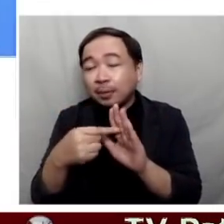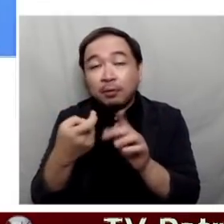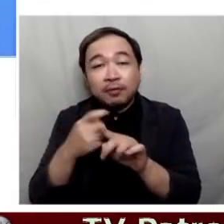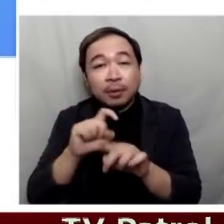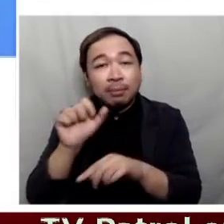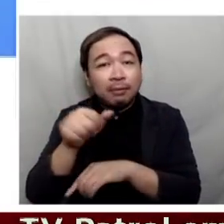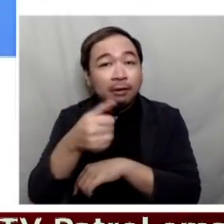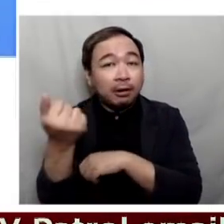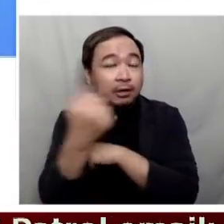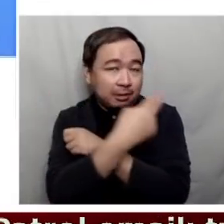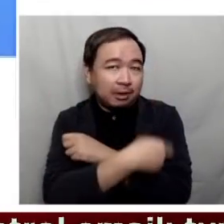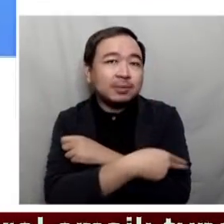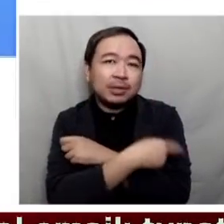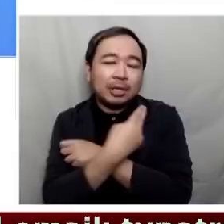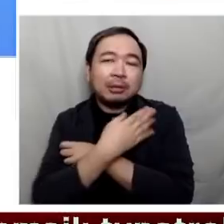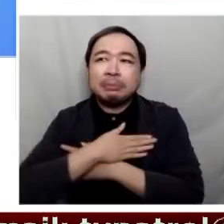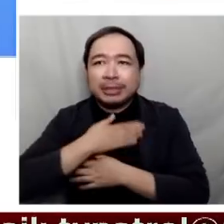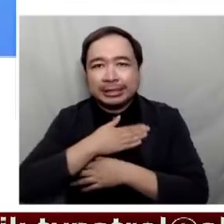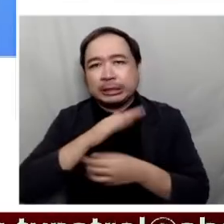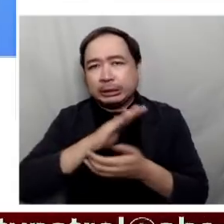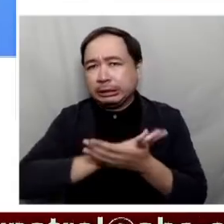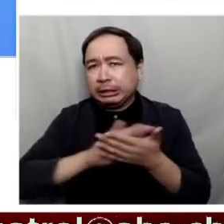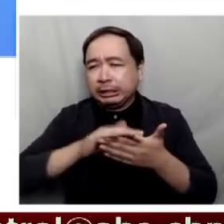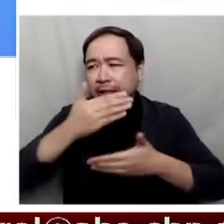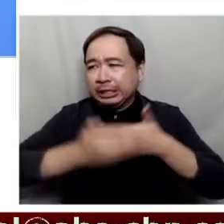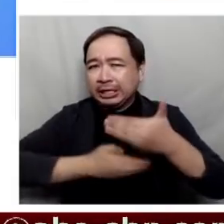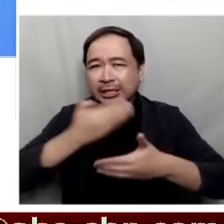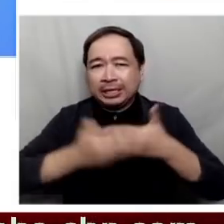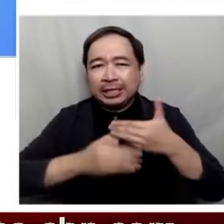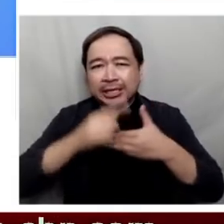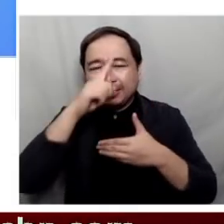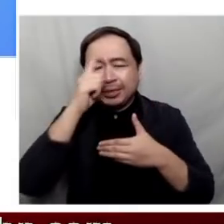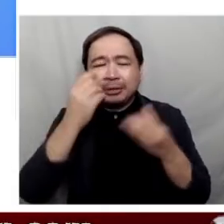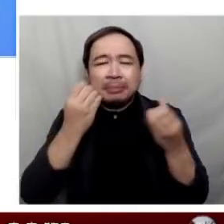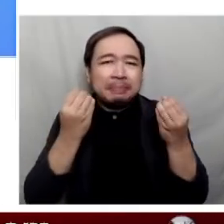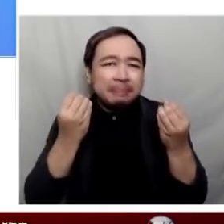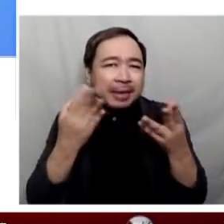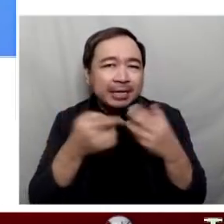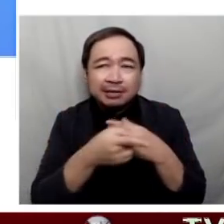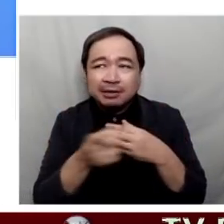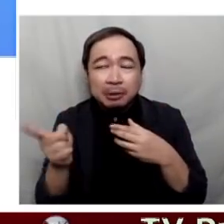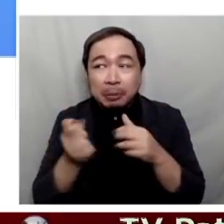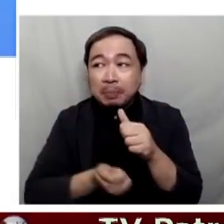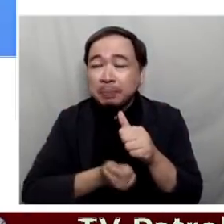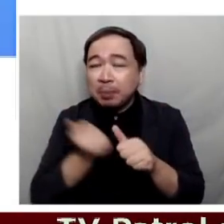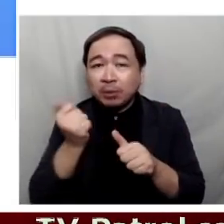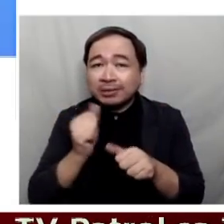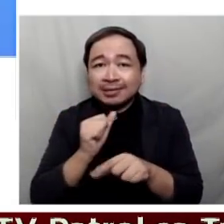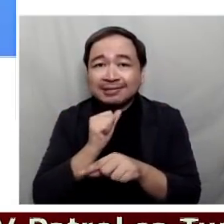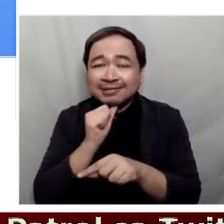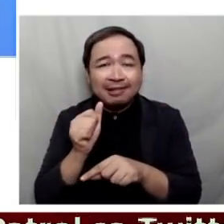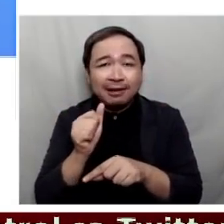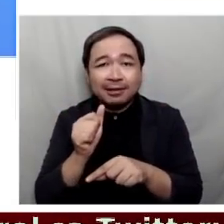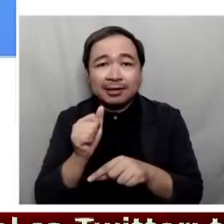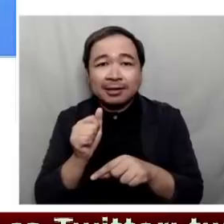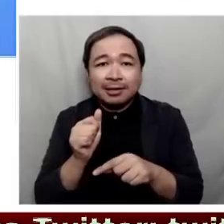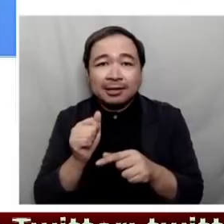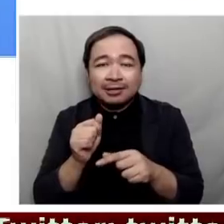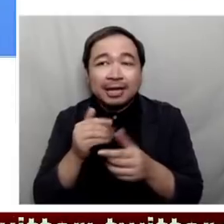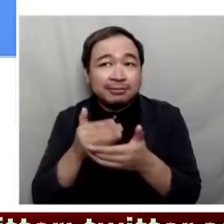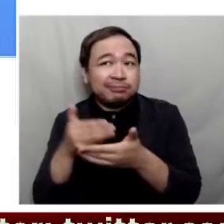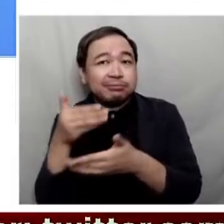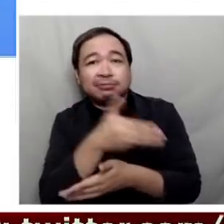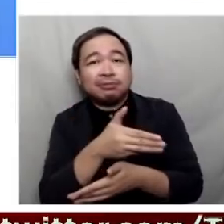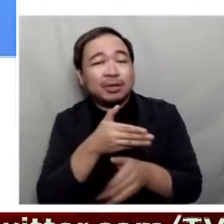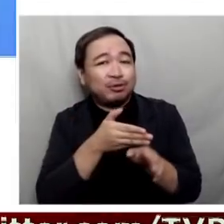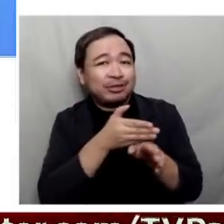Doon po kami nadadali talaga. Ang dami pong walk-ins ng iba po doon ay hindi naman talaga sana pumunta na sa emergency